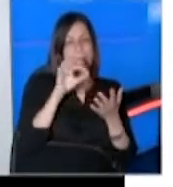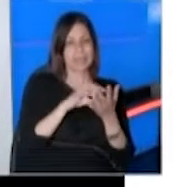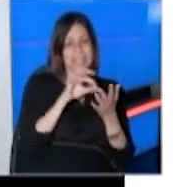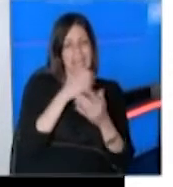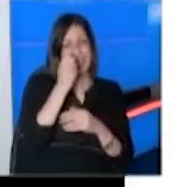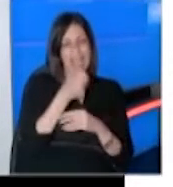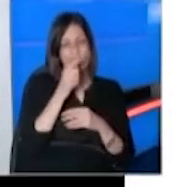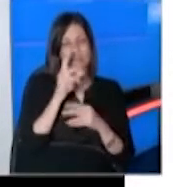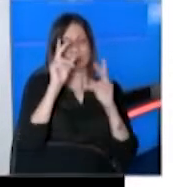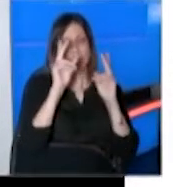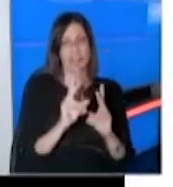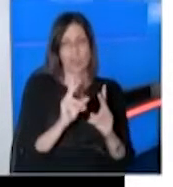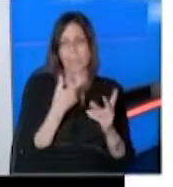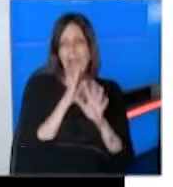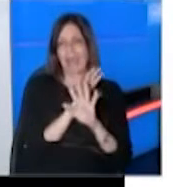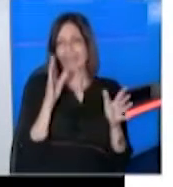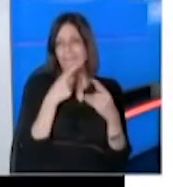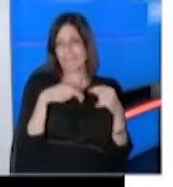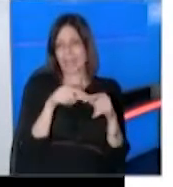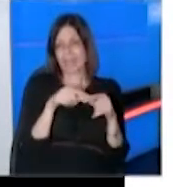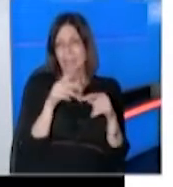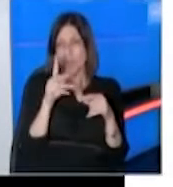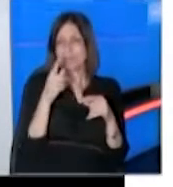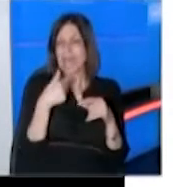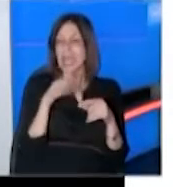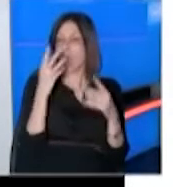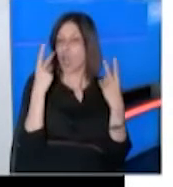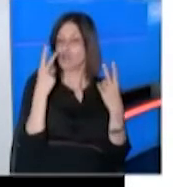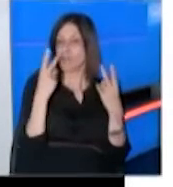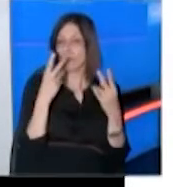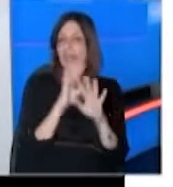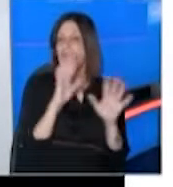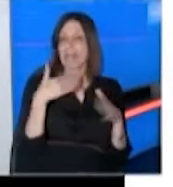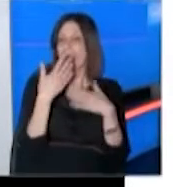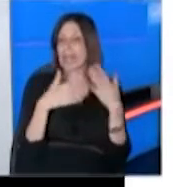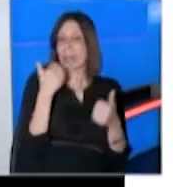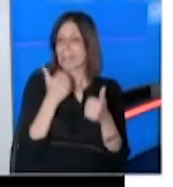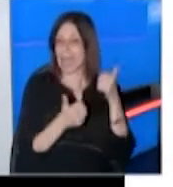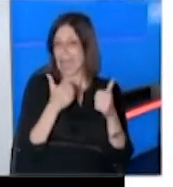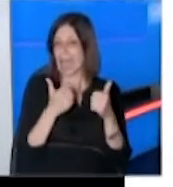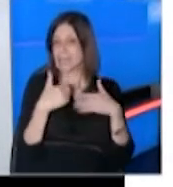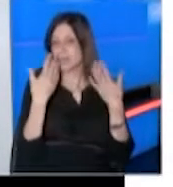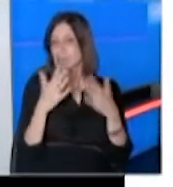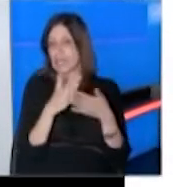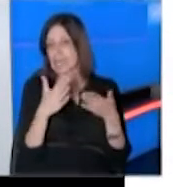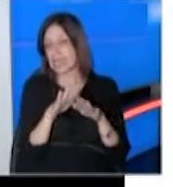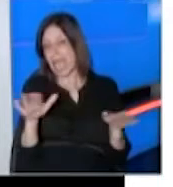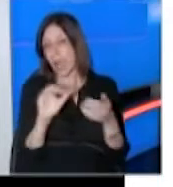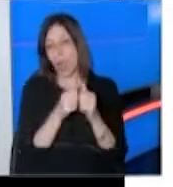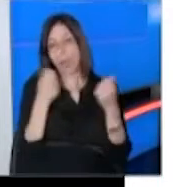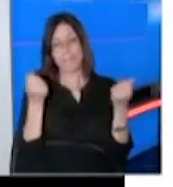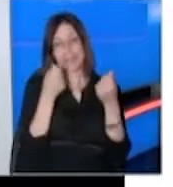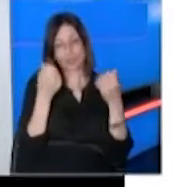אתר. מה אין בוועדת פרוגרמות זה הכי חשוב. שימו לב טוב. אין הליך מכרז להקצאת קרקע או שום פרסום